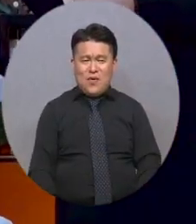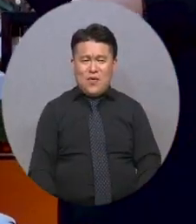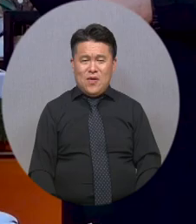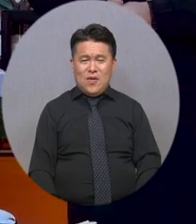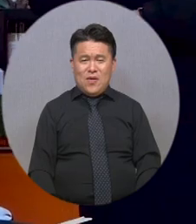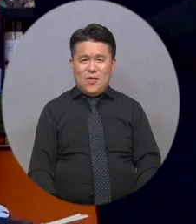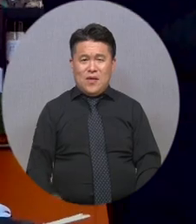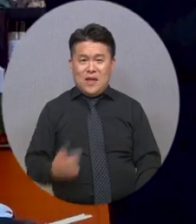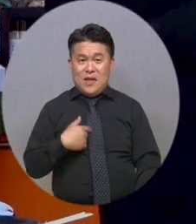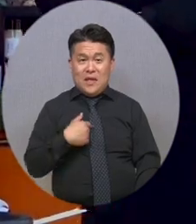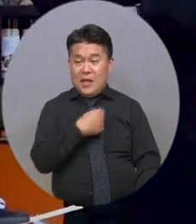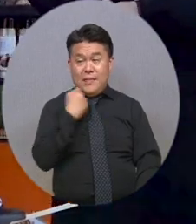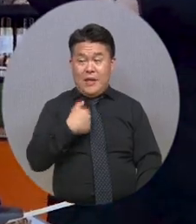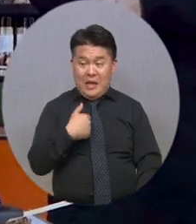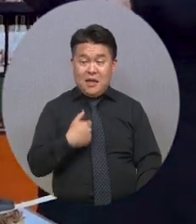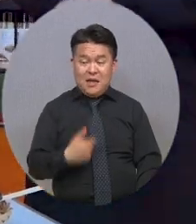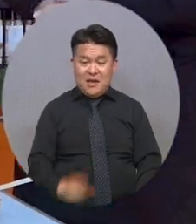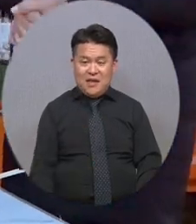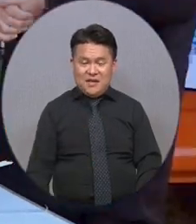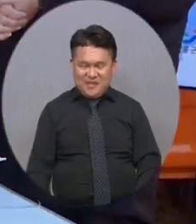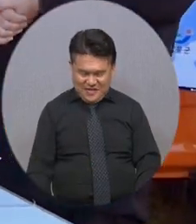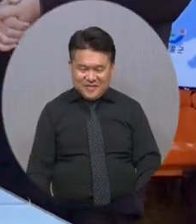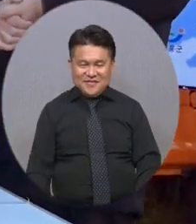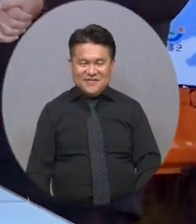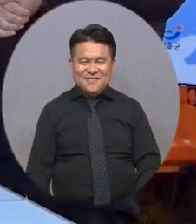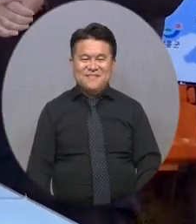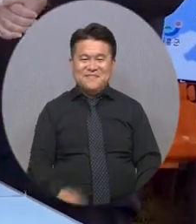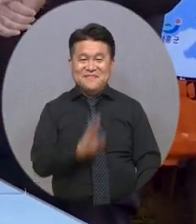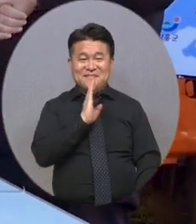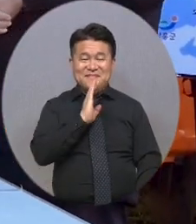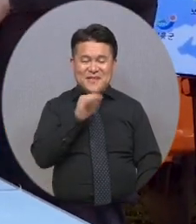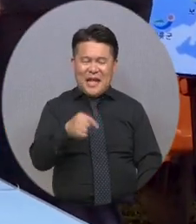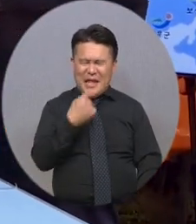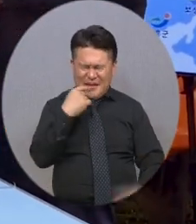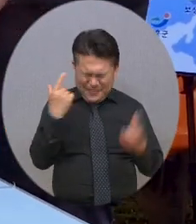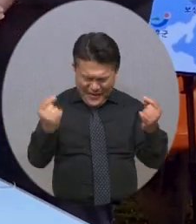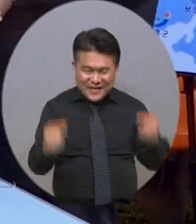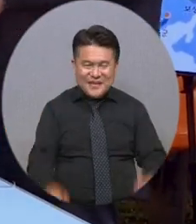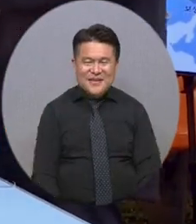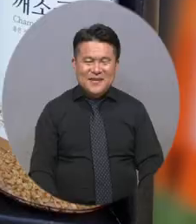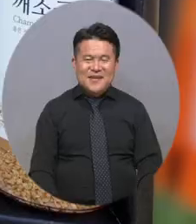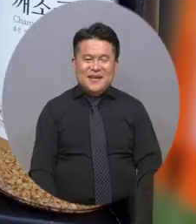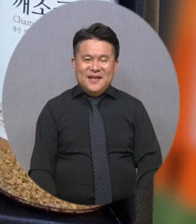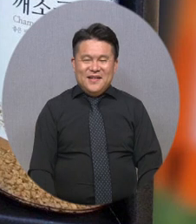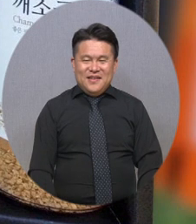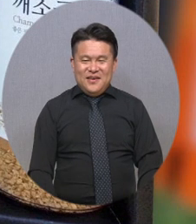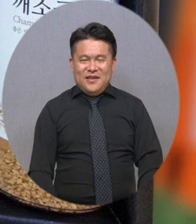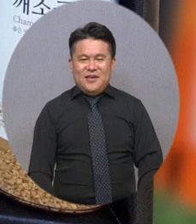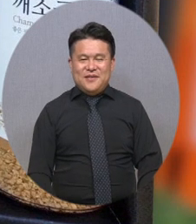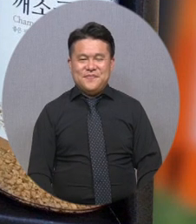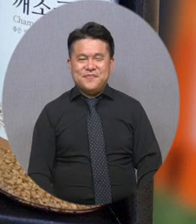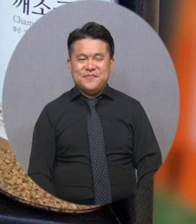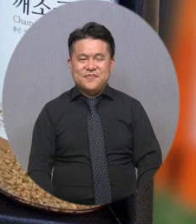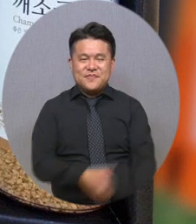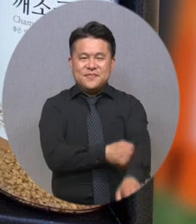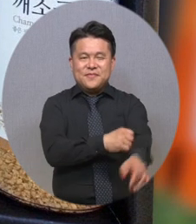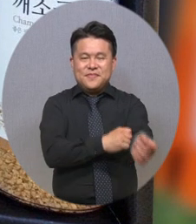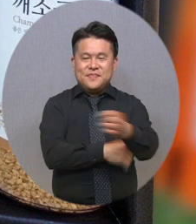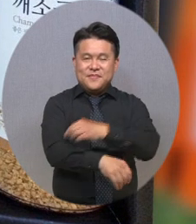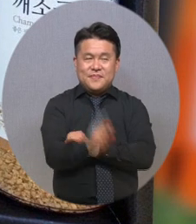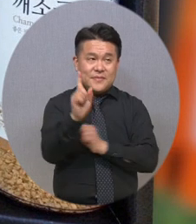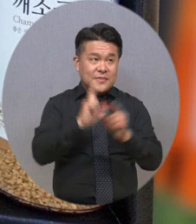인물이야. 맛있을 수도 있어요. 맞아, 맞아. 다 똑같아. 그러니까. 알겠습니다. 자. 저희 한 가지만 더 소개를 해드릴게요.